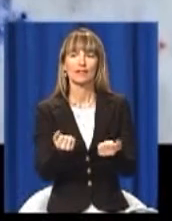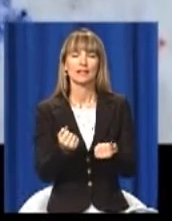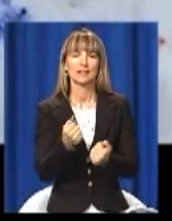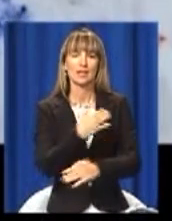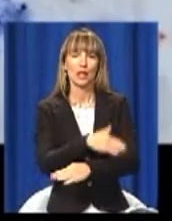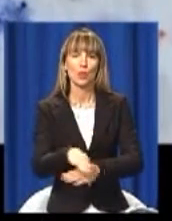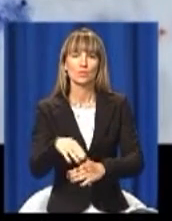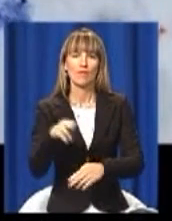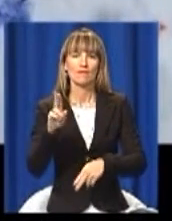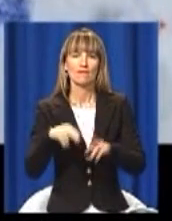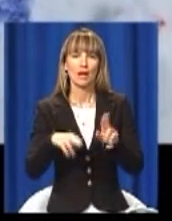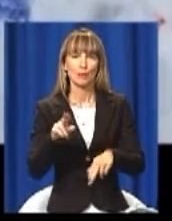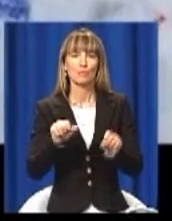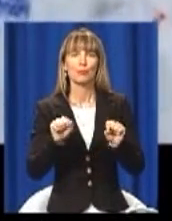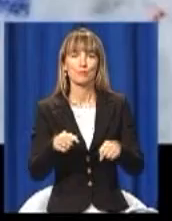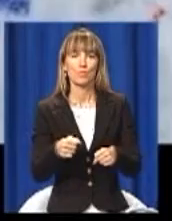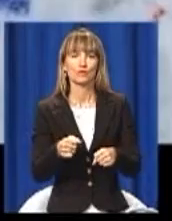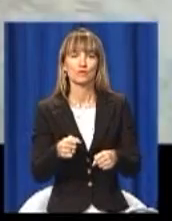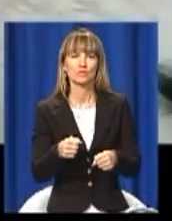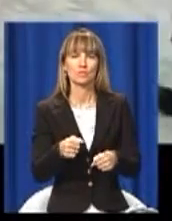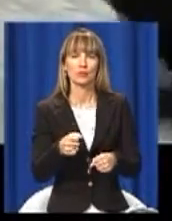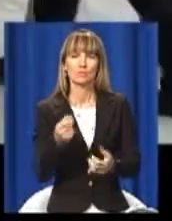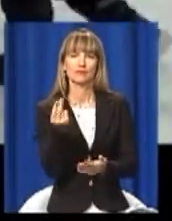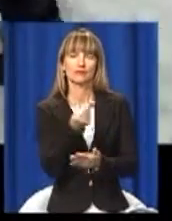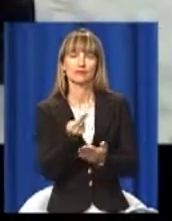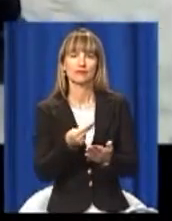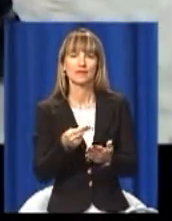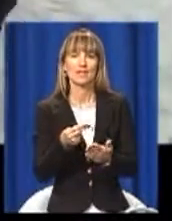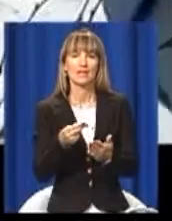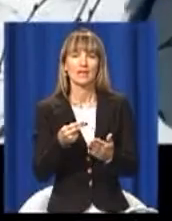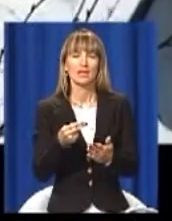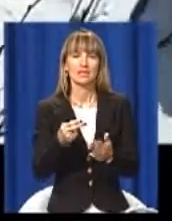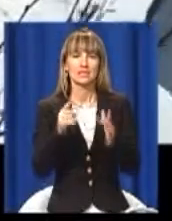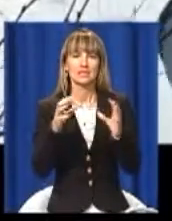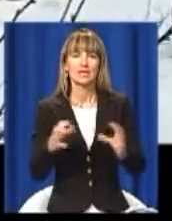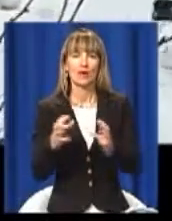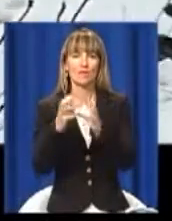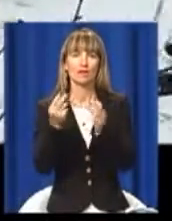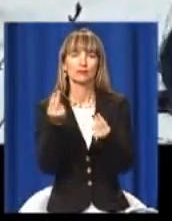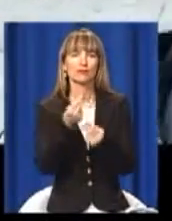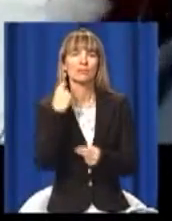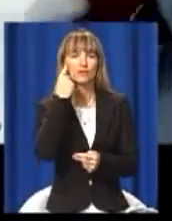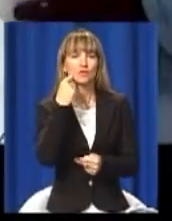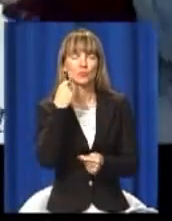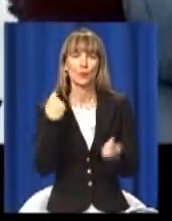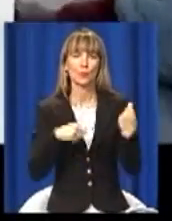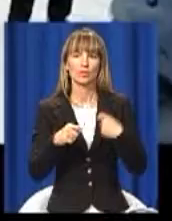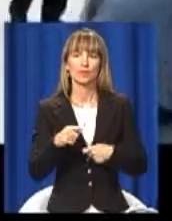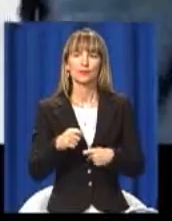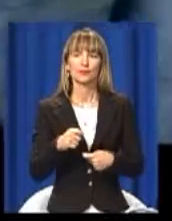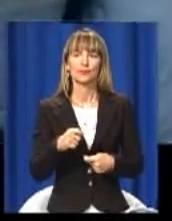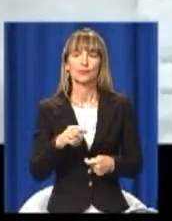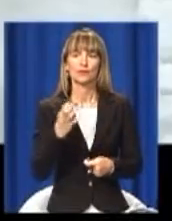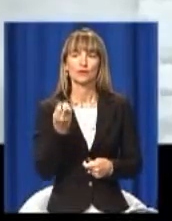на прогулянку фарби. Можна підфарбувати сніговиків, намалювати їм щічки, одяг. А ще можна підготувати пульверизатори з водою,